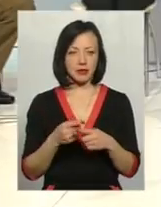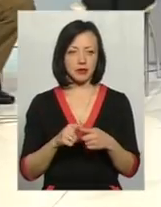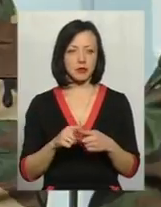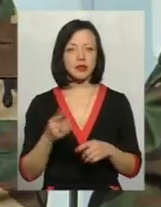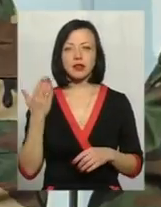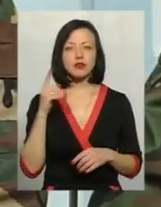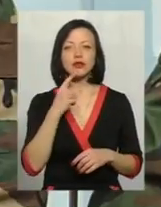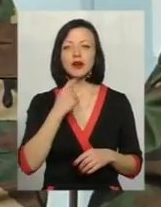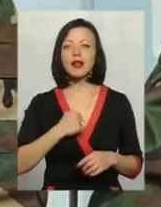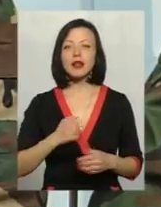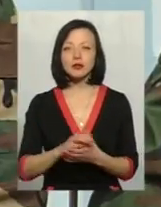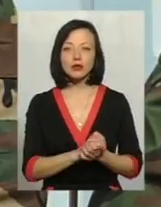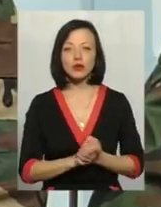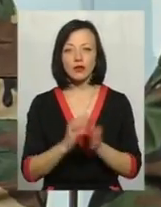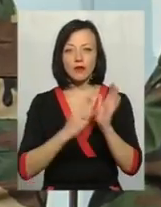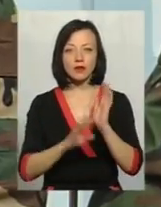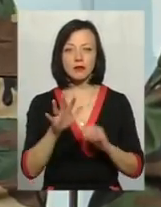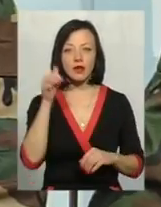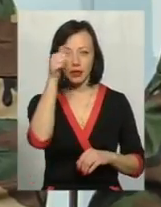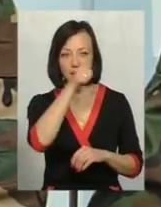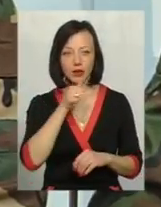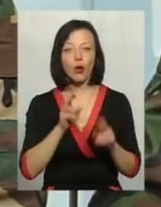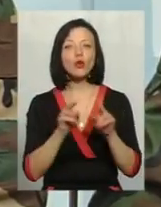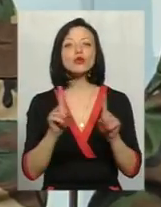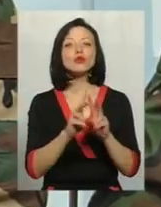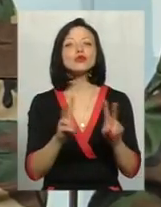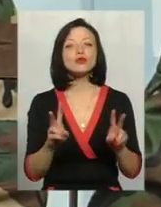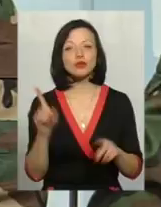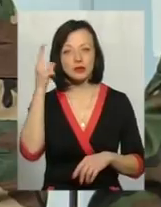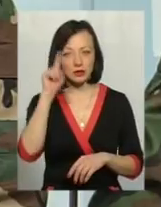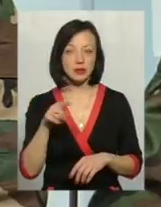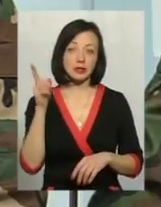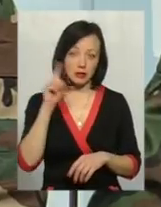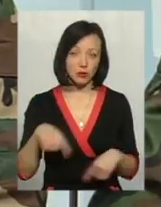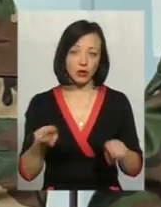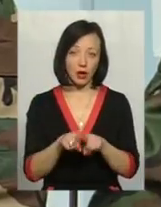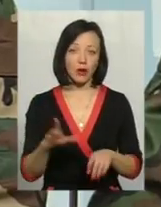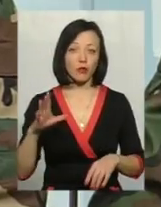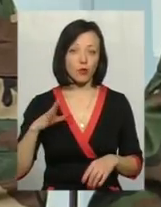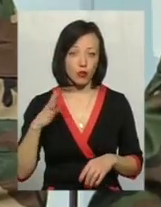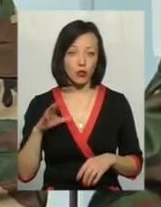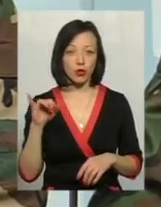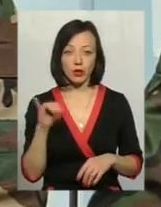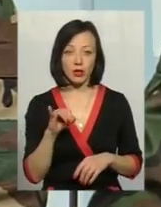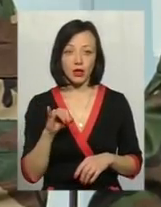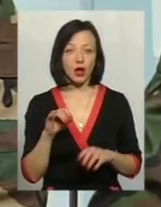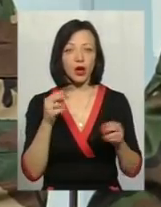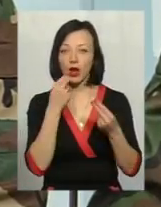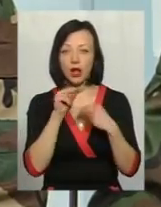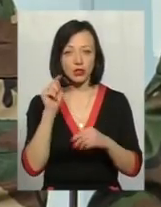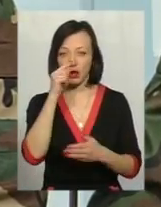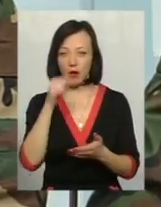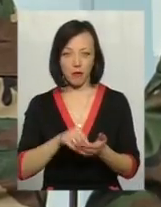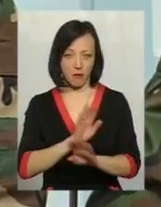тоді? Радянський Союз, 85-й рік. Хто що знав? Знали, що таке було, і кажуть, краще туди не